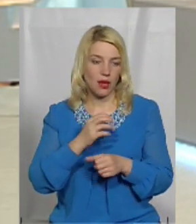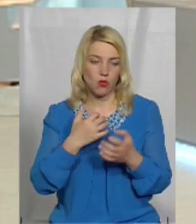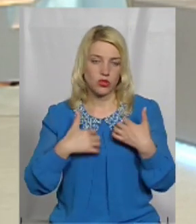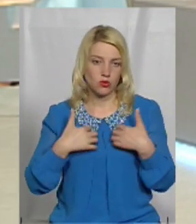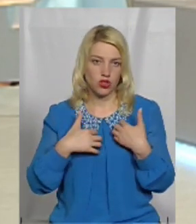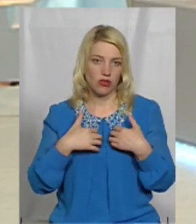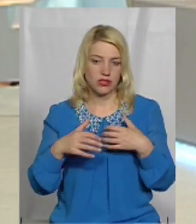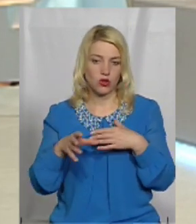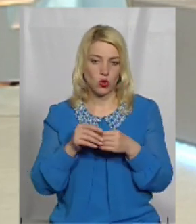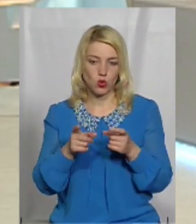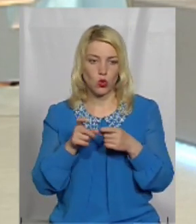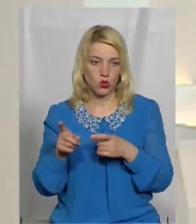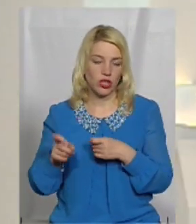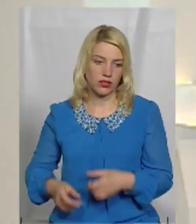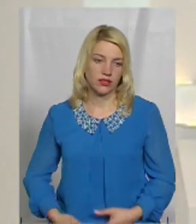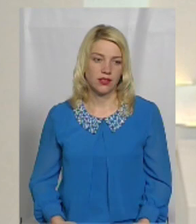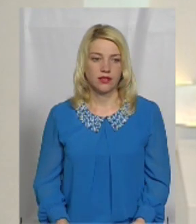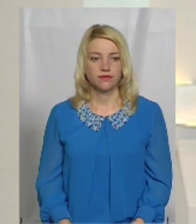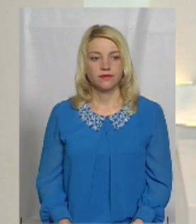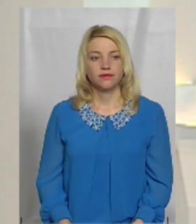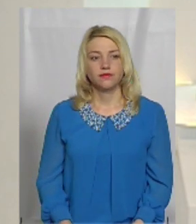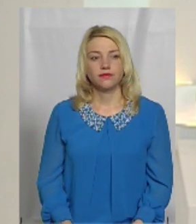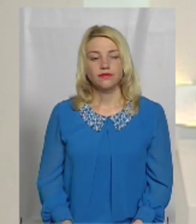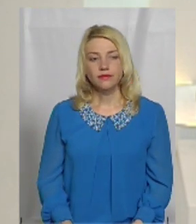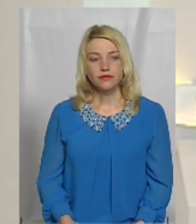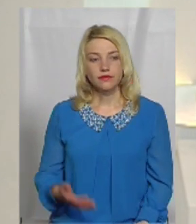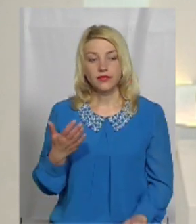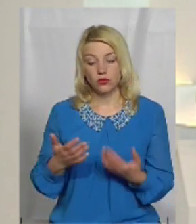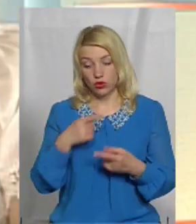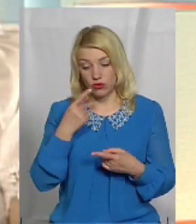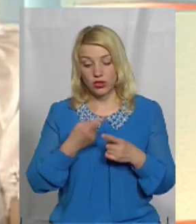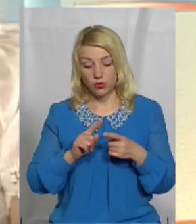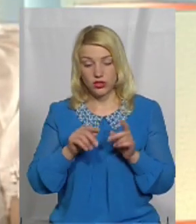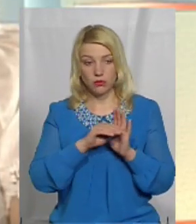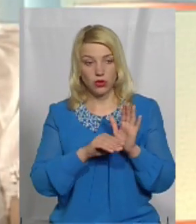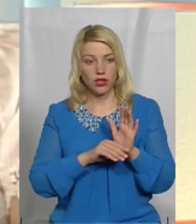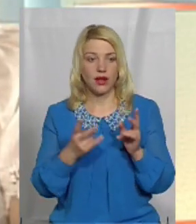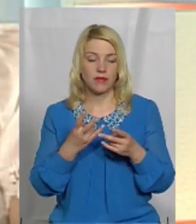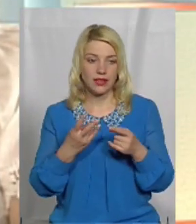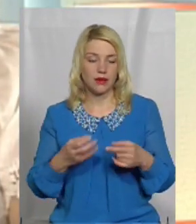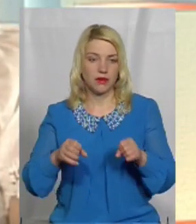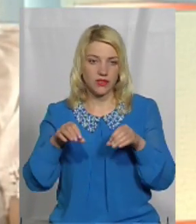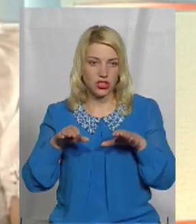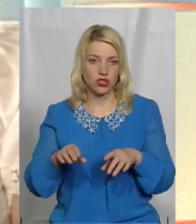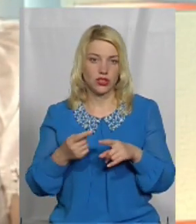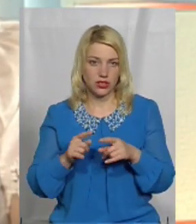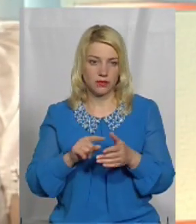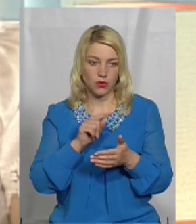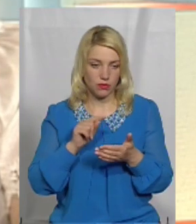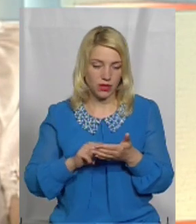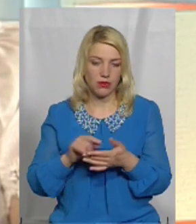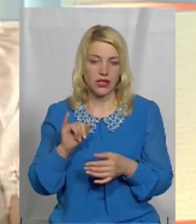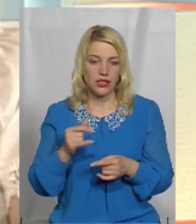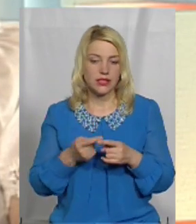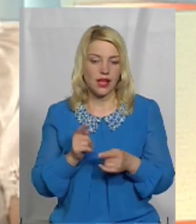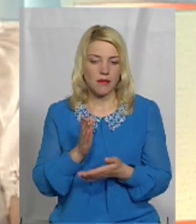поспішають долучатися. Тобто, якщо вирішити ці програми, звичайно, то більшість аптек долучиться. Їх потрібно вирішувати, і